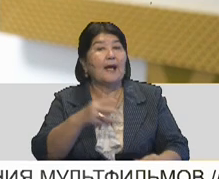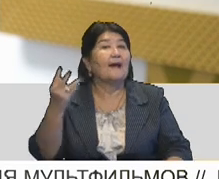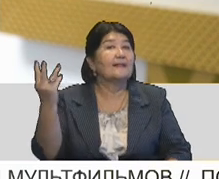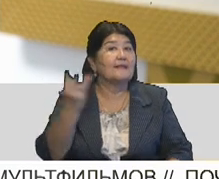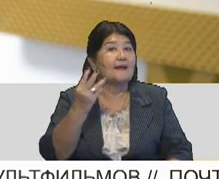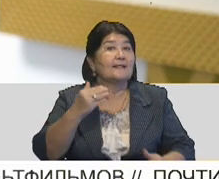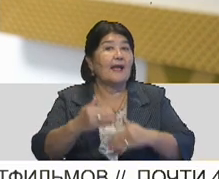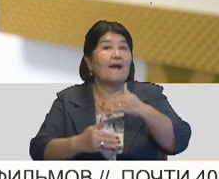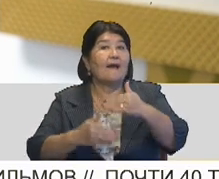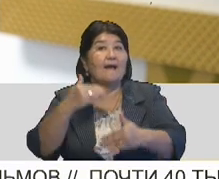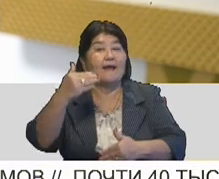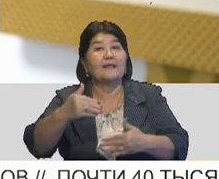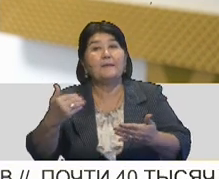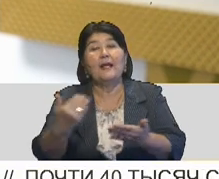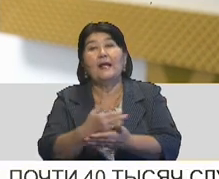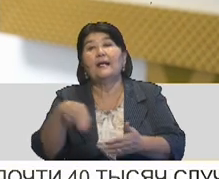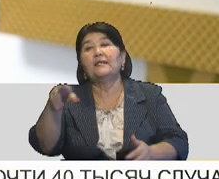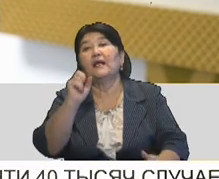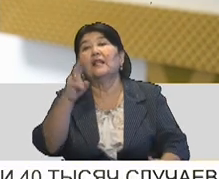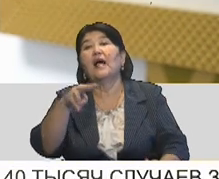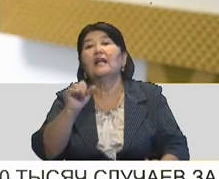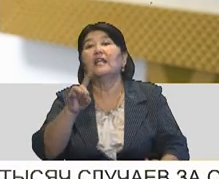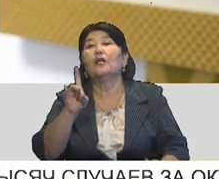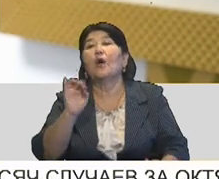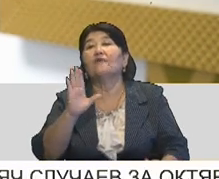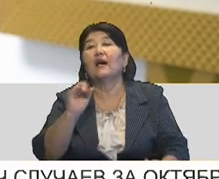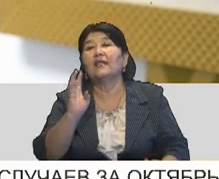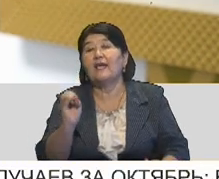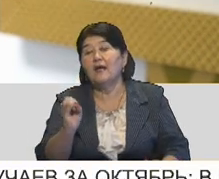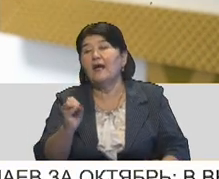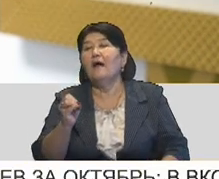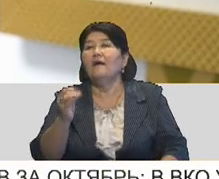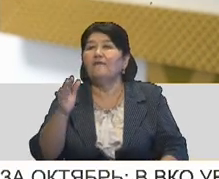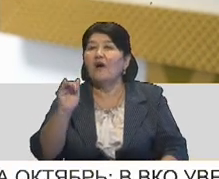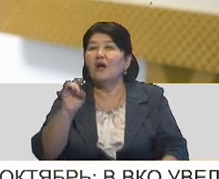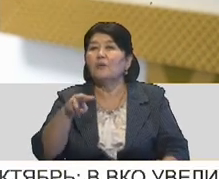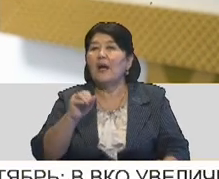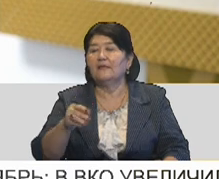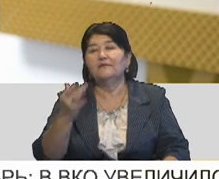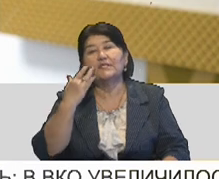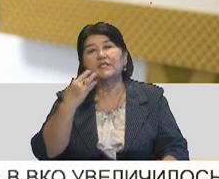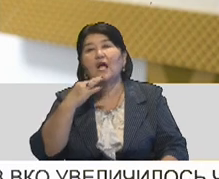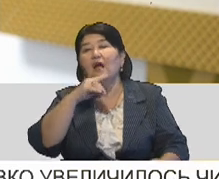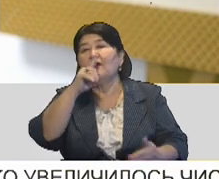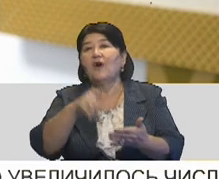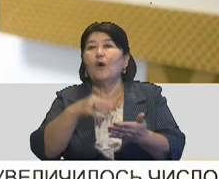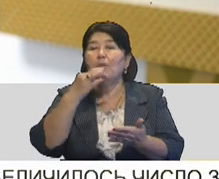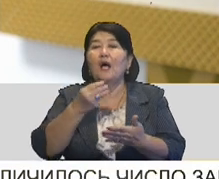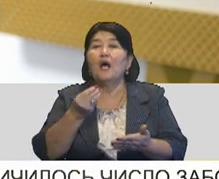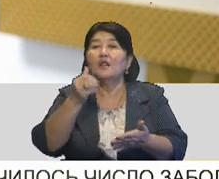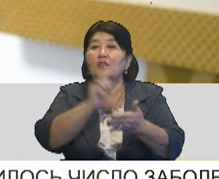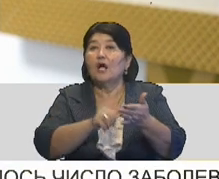этап всеобщего декларирования. Вот. И формат у нас всегда вопрос-ответ. То есть